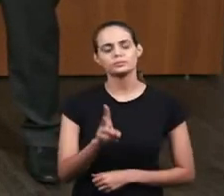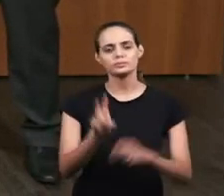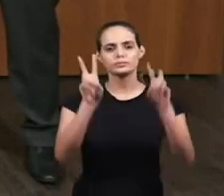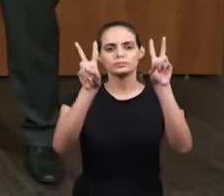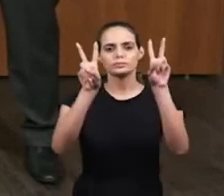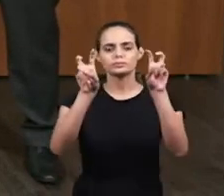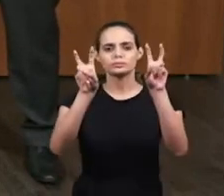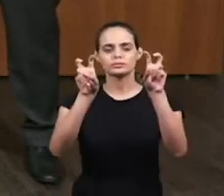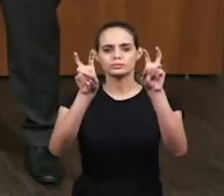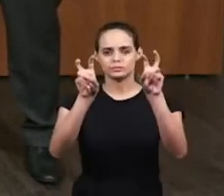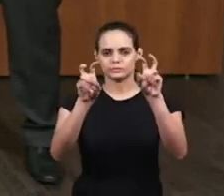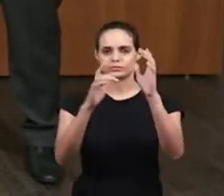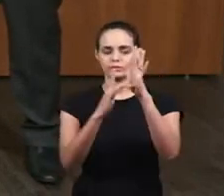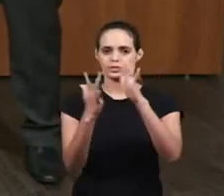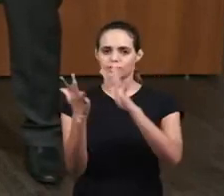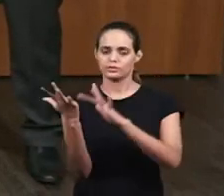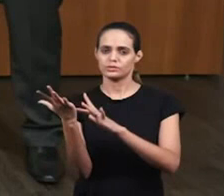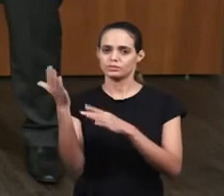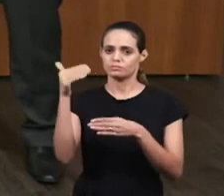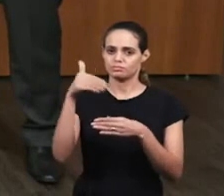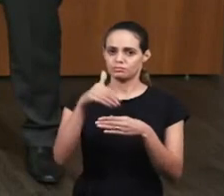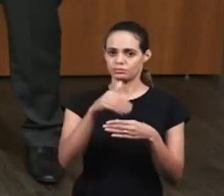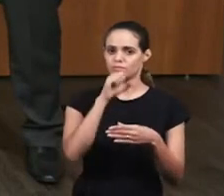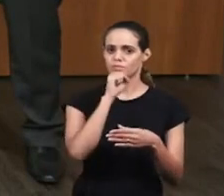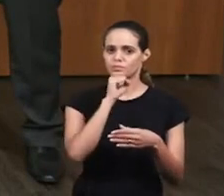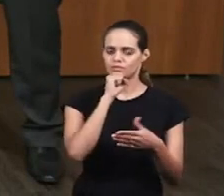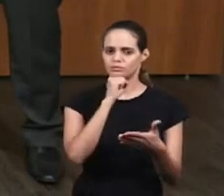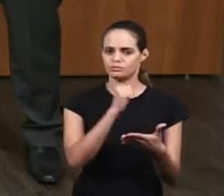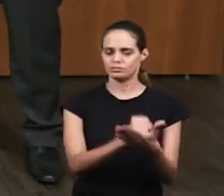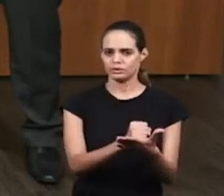das Thema Jesus im Alten Testament fortsetzen.